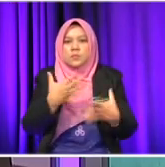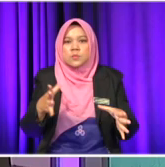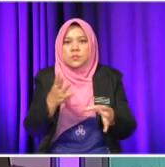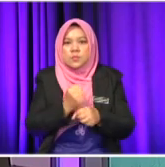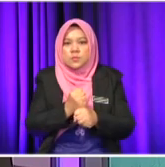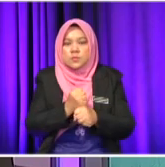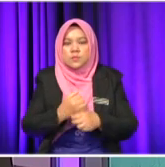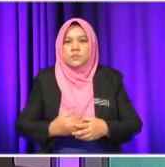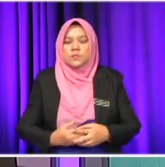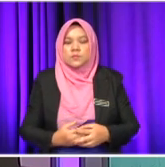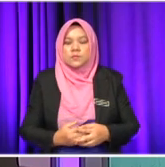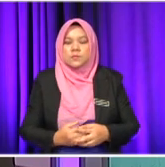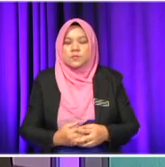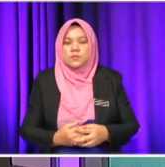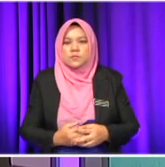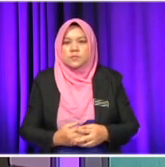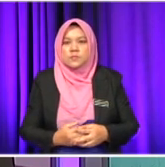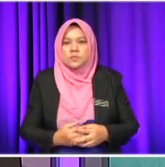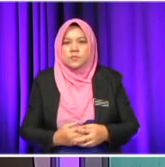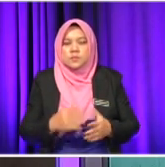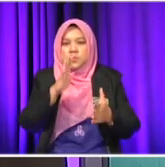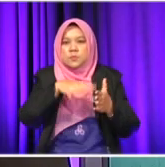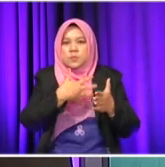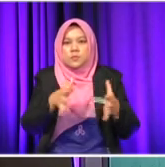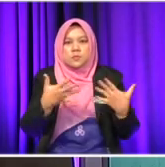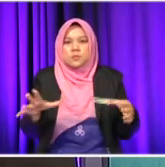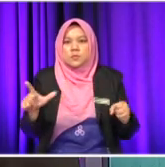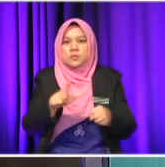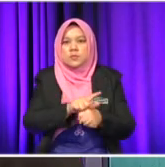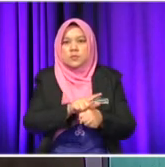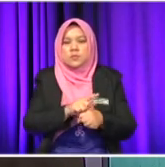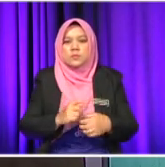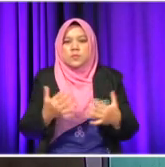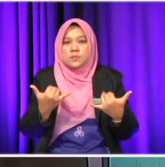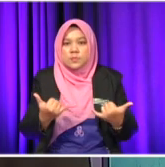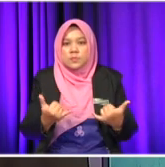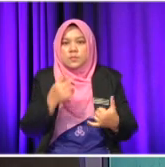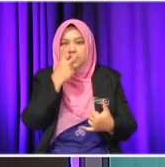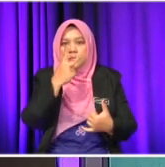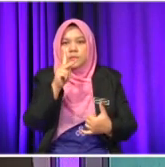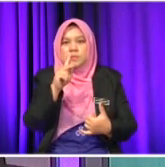dah dia punya dia punya jadwal Oke kita pergi pula kepadatan